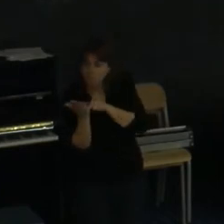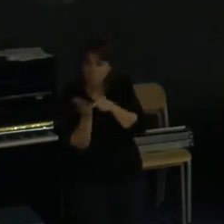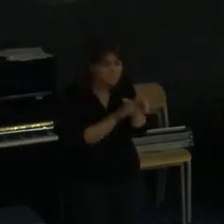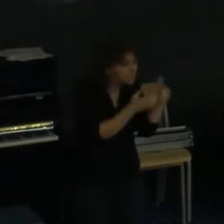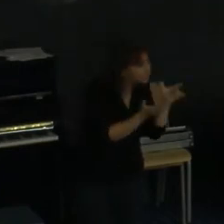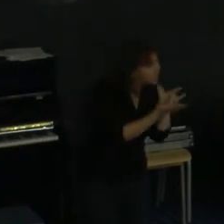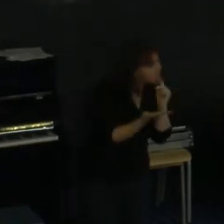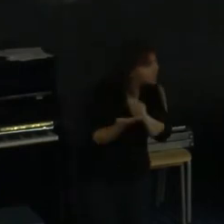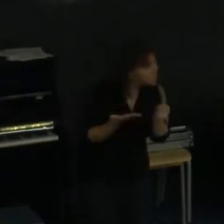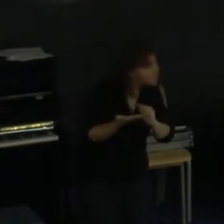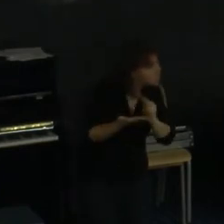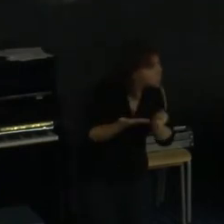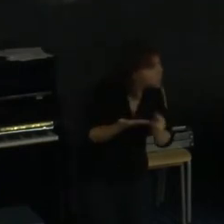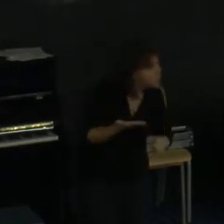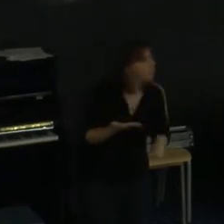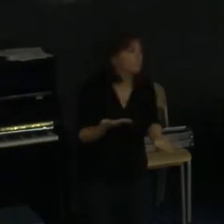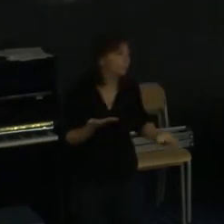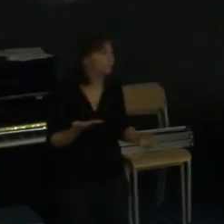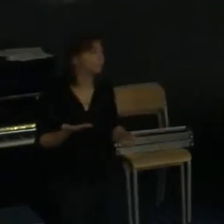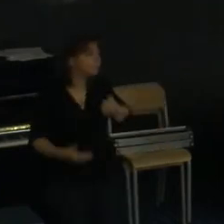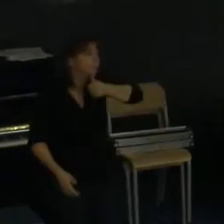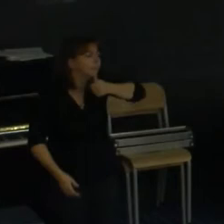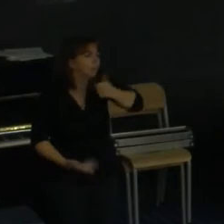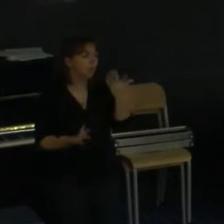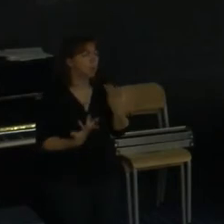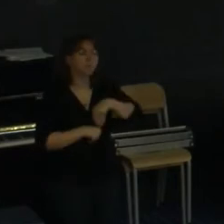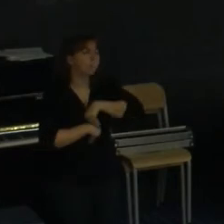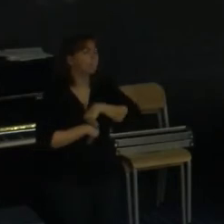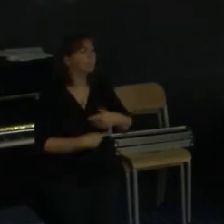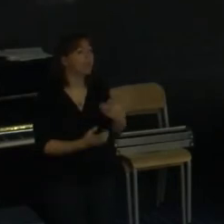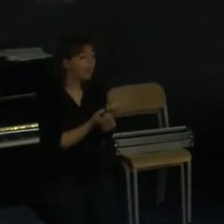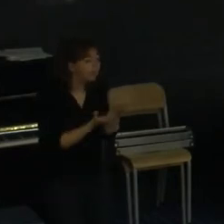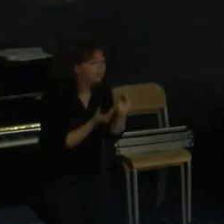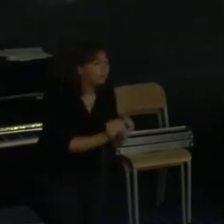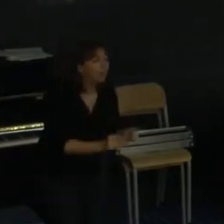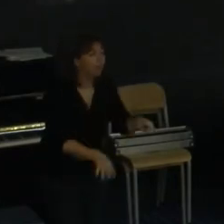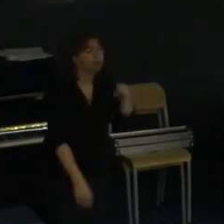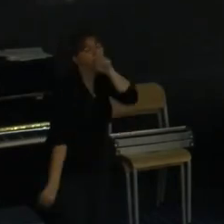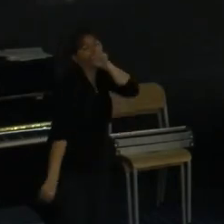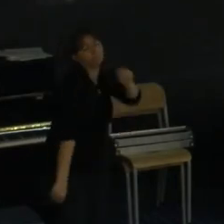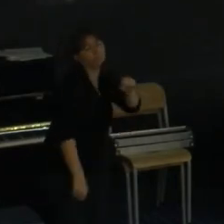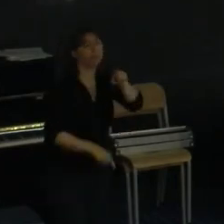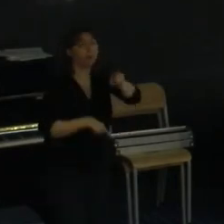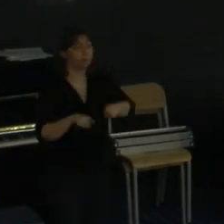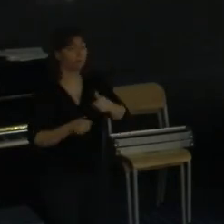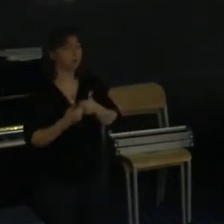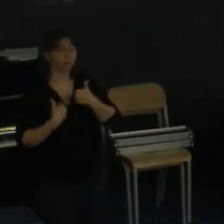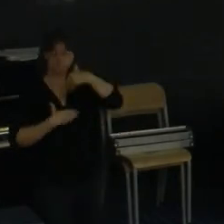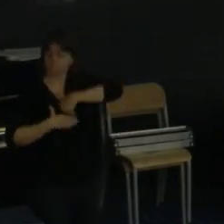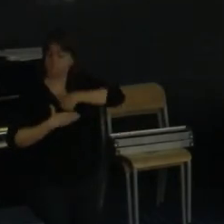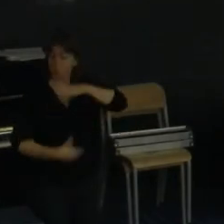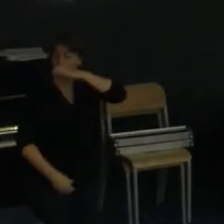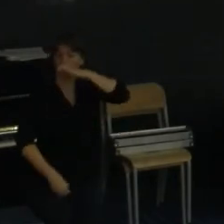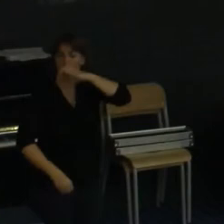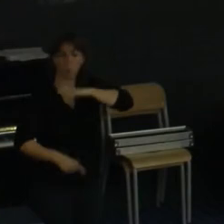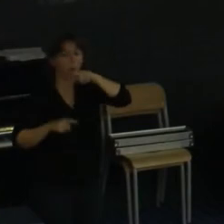traduire. Alors, développer, c'est une passion. Des fois, on a envie d'apprendre. Si on n'est pas curieux, on s'amène à